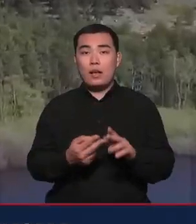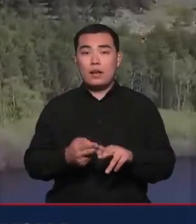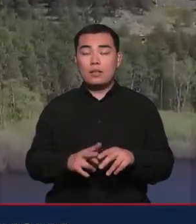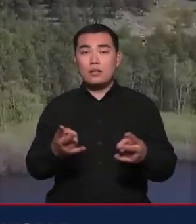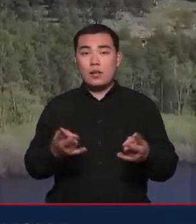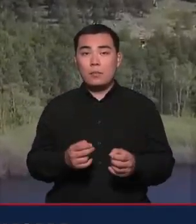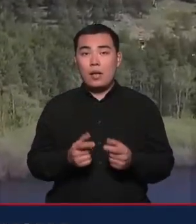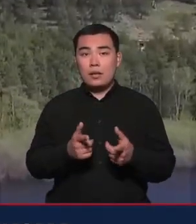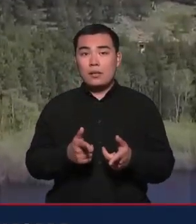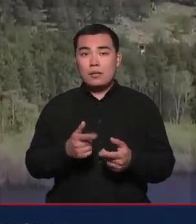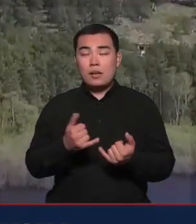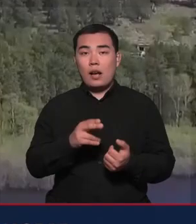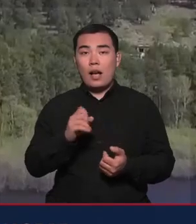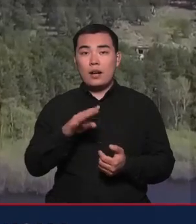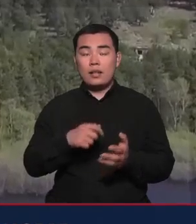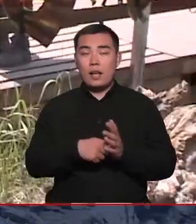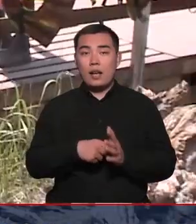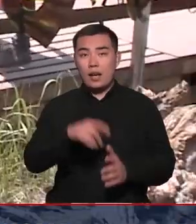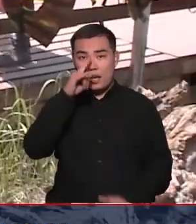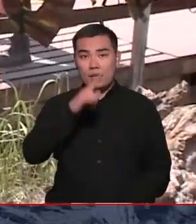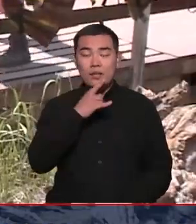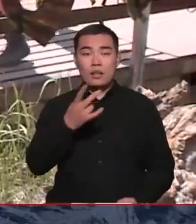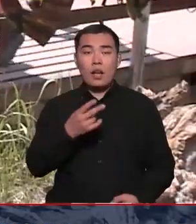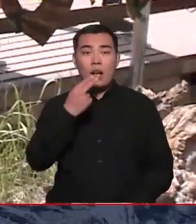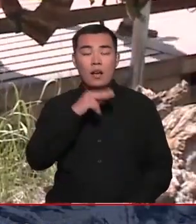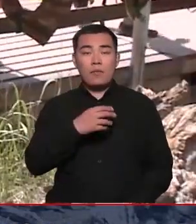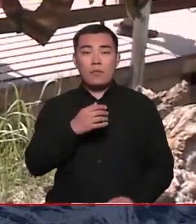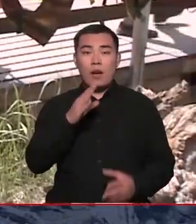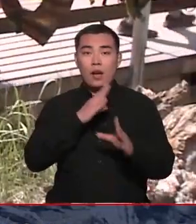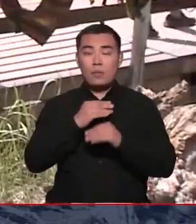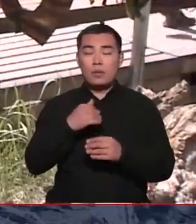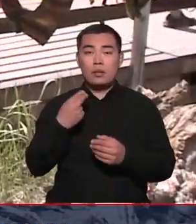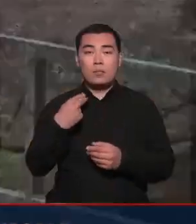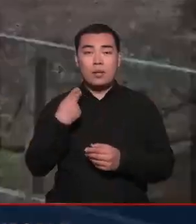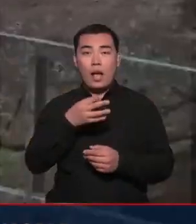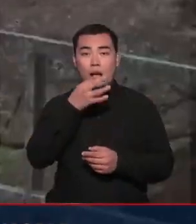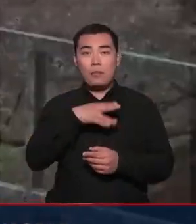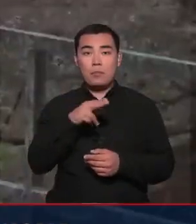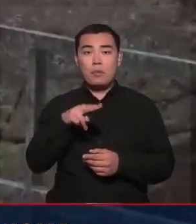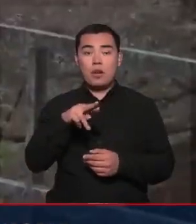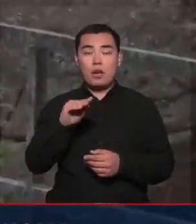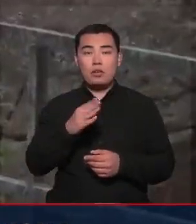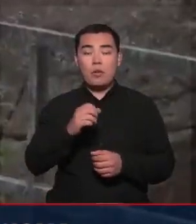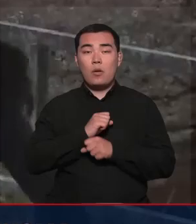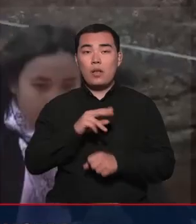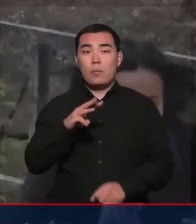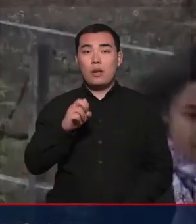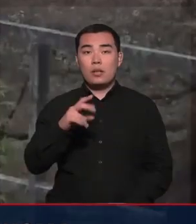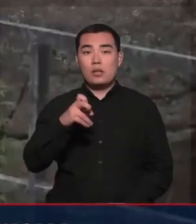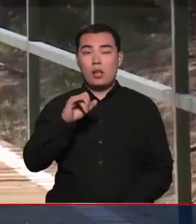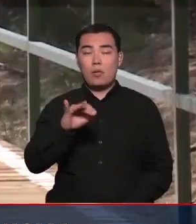должны стать визитной карточкой Казахстана. В качестве приоритетных президент назвал пляжный отдых в Мангыстау